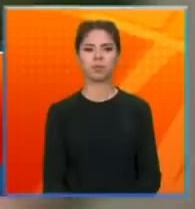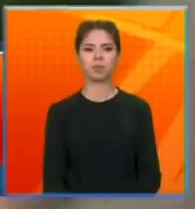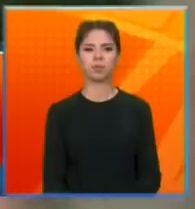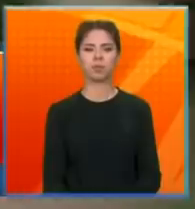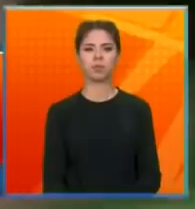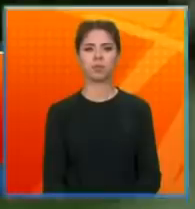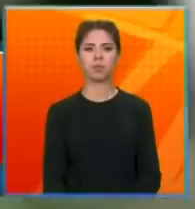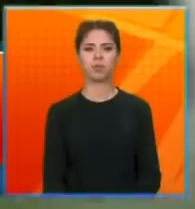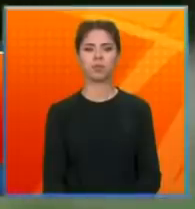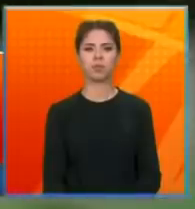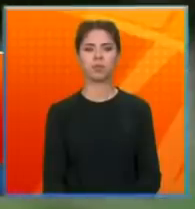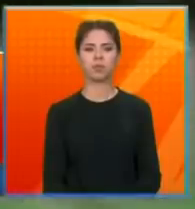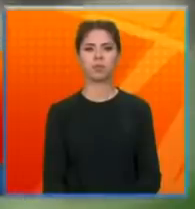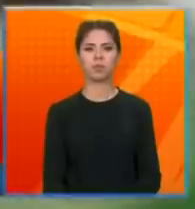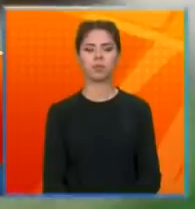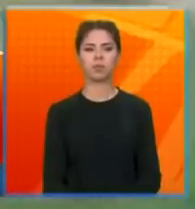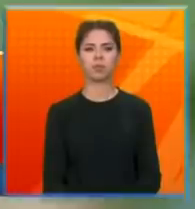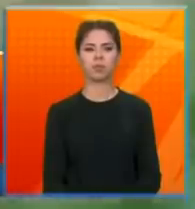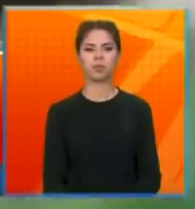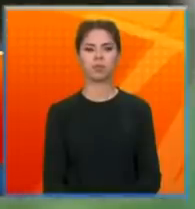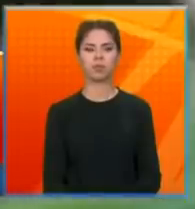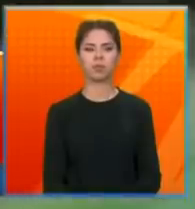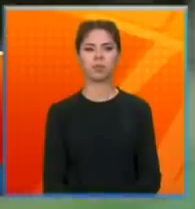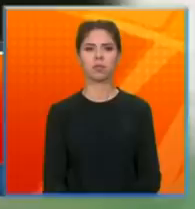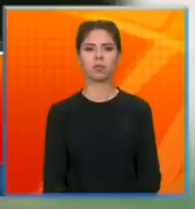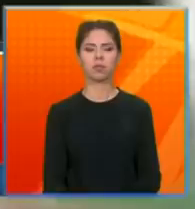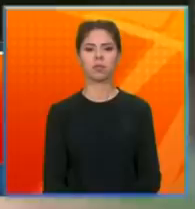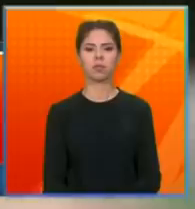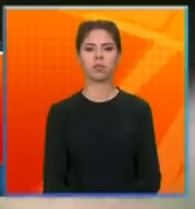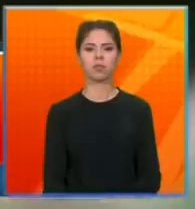Hem akşam gidiyor ama. Eğer yolculuk edeyim, eğer kefçim diyeyim, eğer